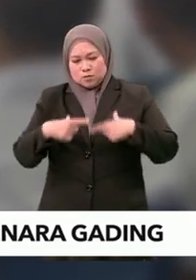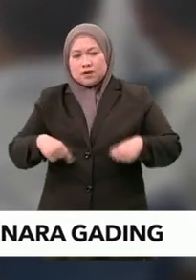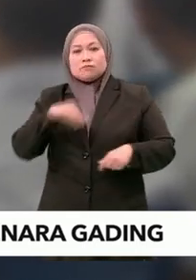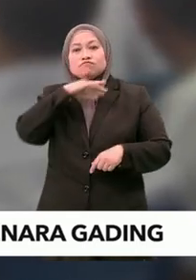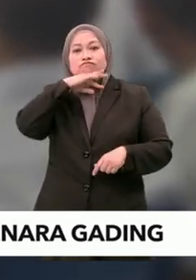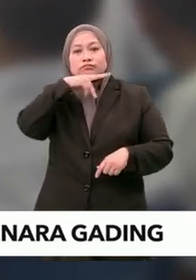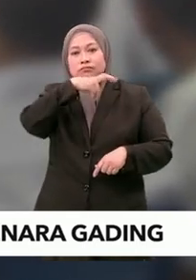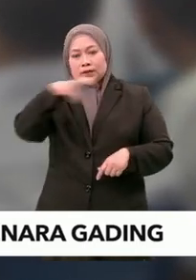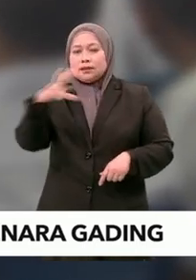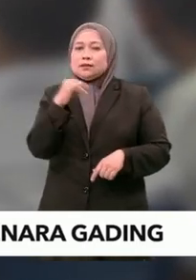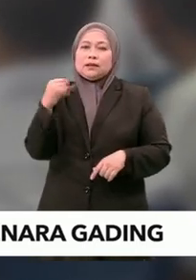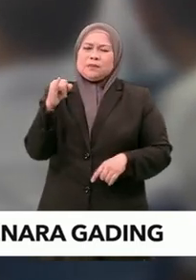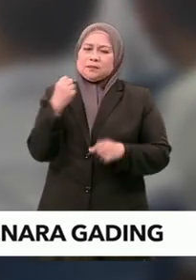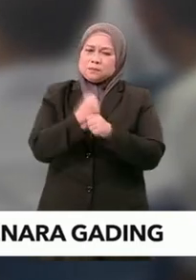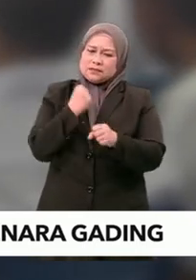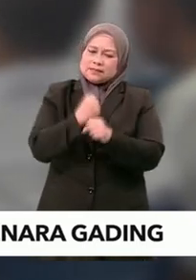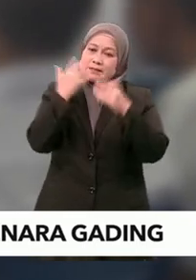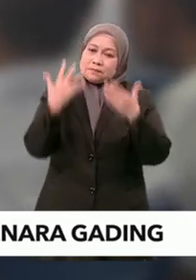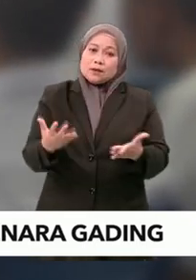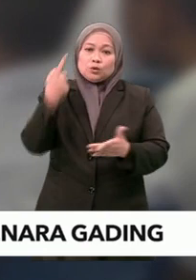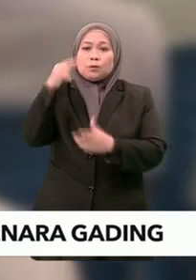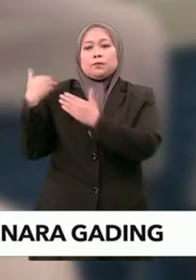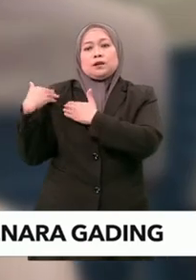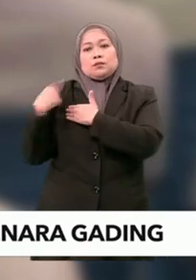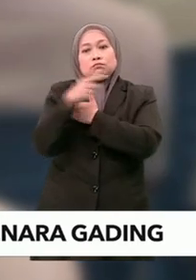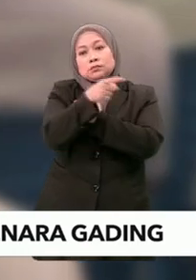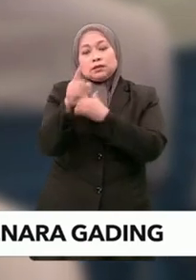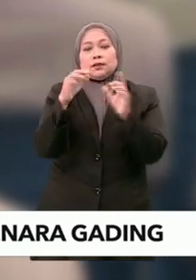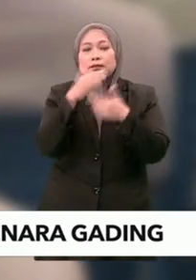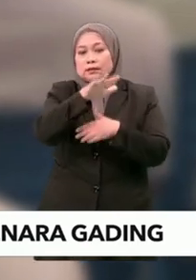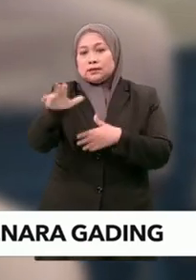pada paru-paru dan tidak lagi mampu bekerja untuk menanggung